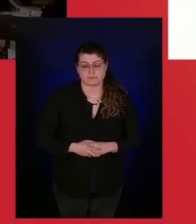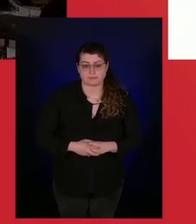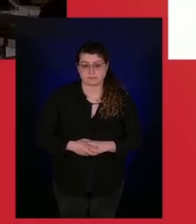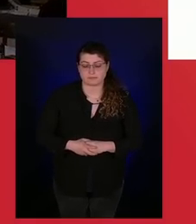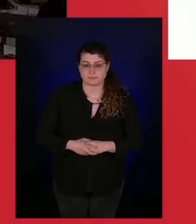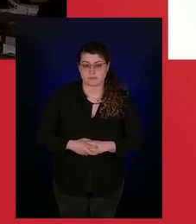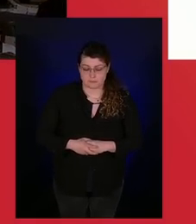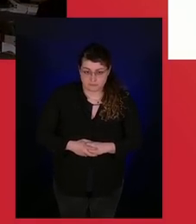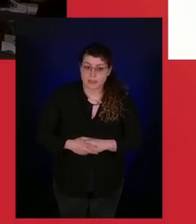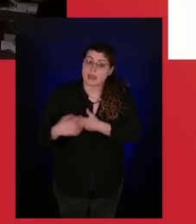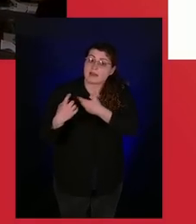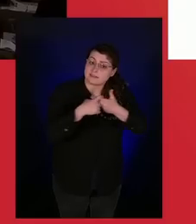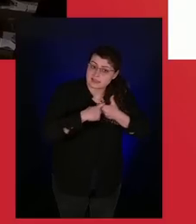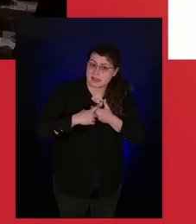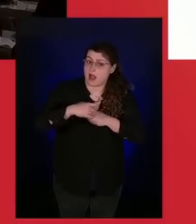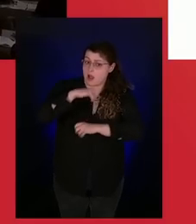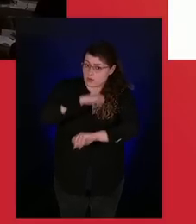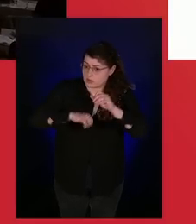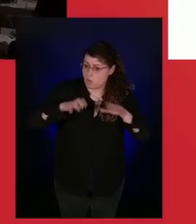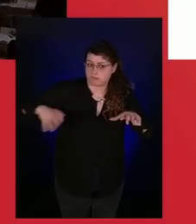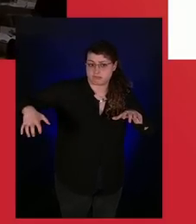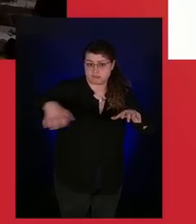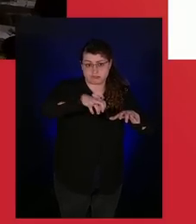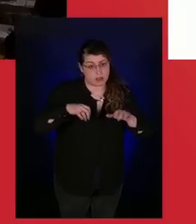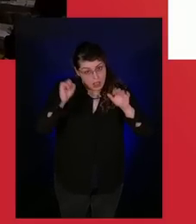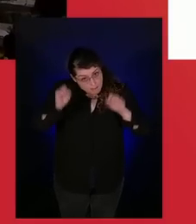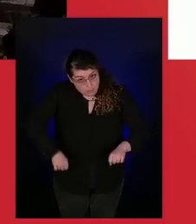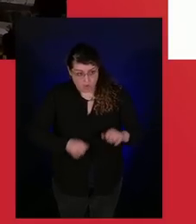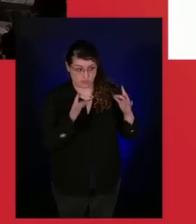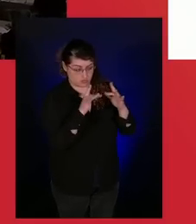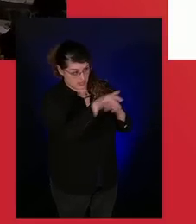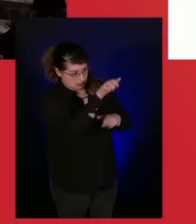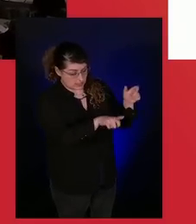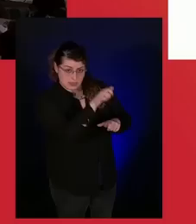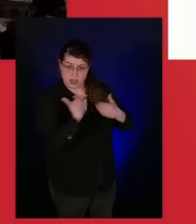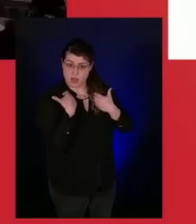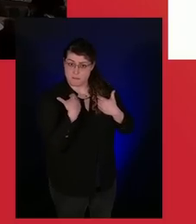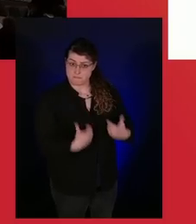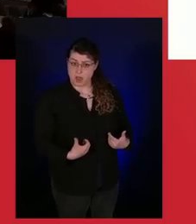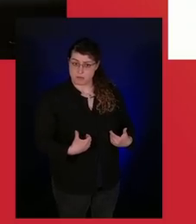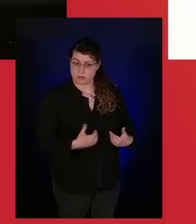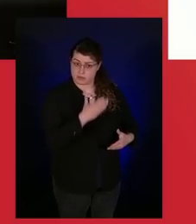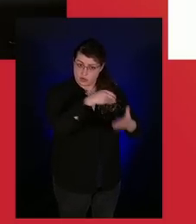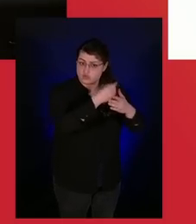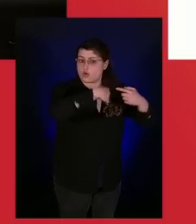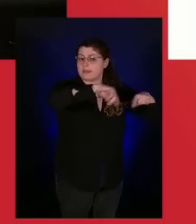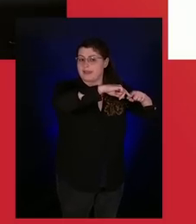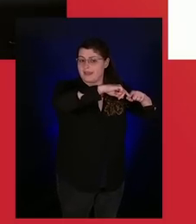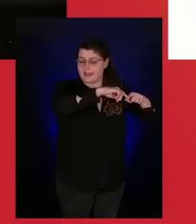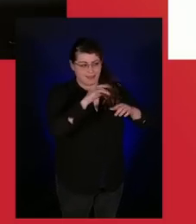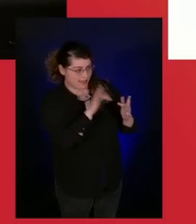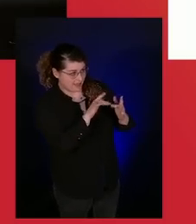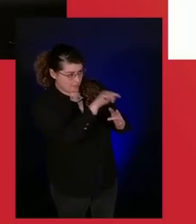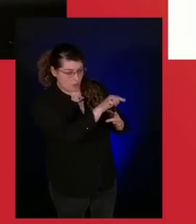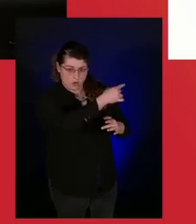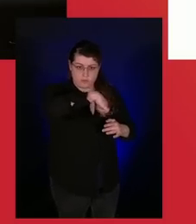Les syndicats et organisations ont la possibilité de contacter les membres du comité qui contribueront à apporter des